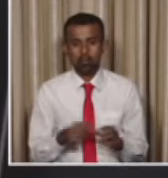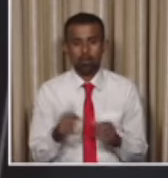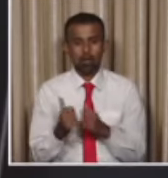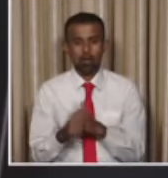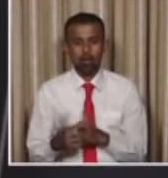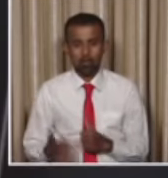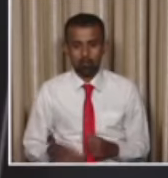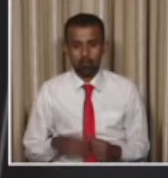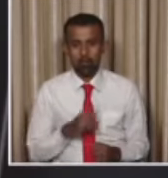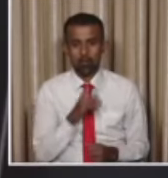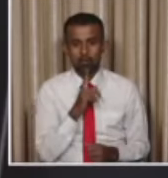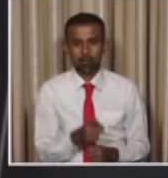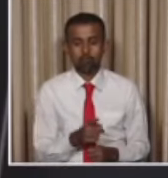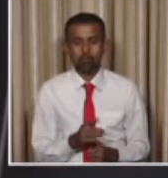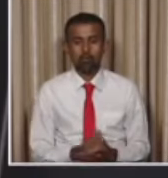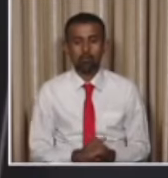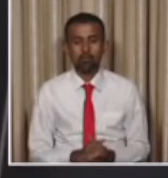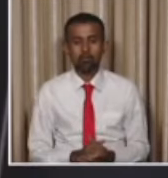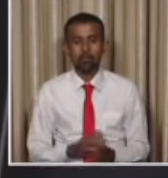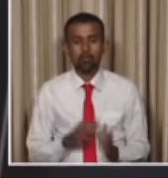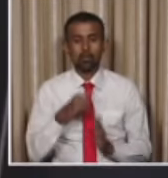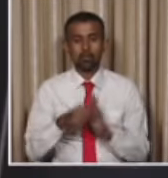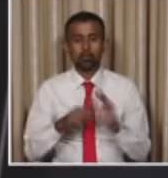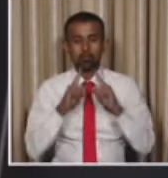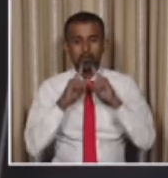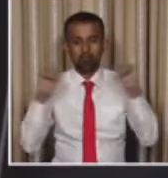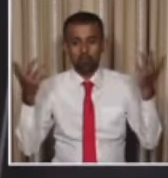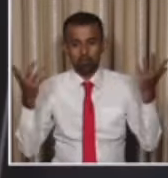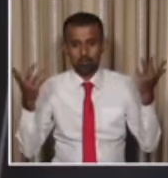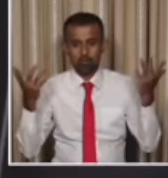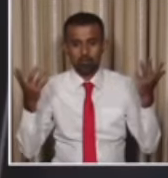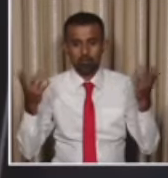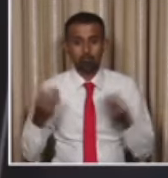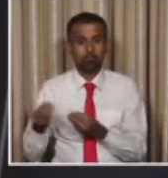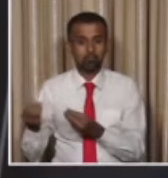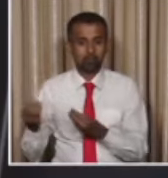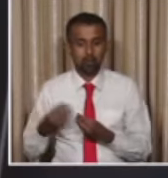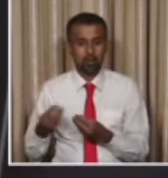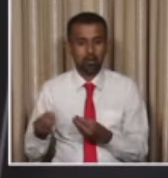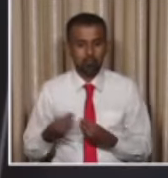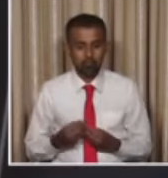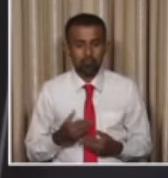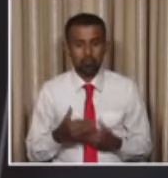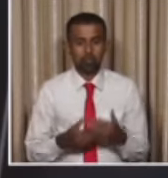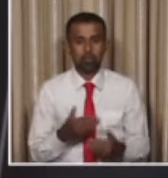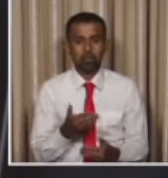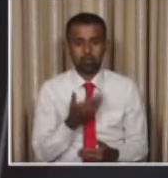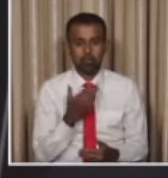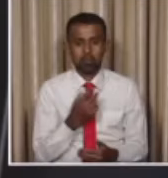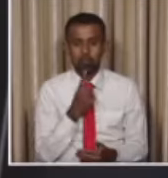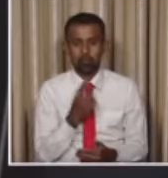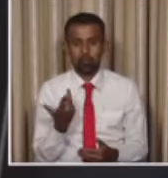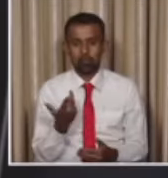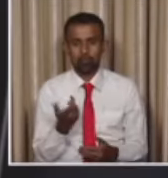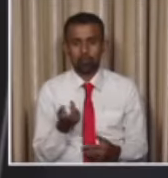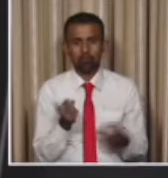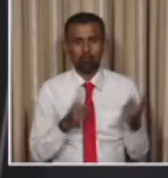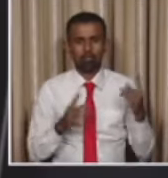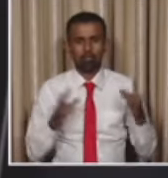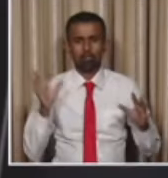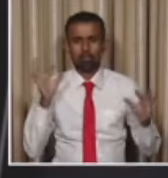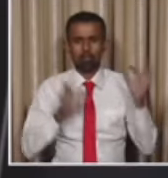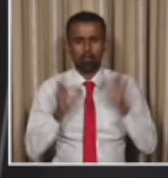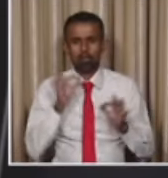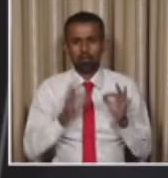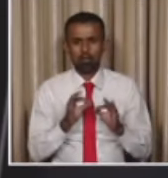කියලා මම කිව්වේ. ඉතින් මේක රටට කියන්නේ නැතුව මේව ලැබුණොත් තමයි මේක කරන්න පුළුවන් කියලා. වෙන වෙන අනම්බනම් කියලා අපිට